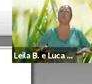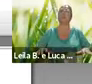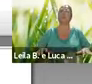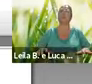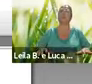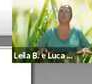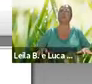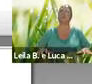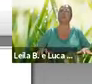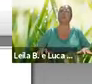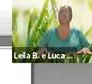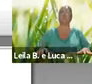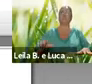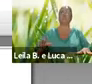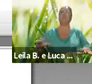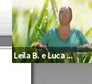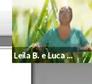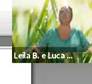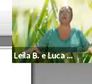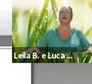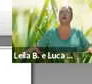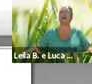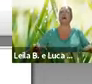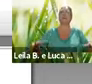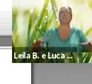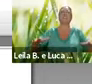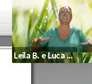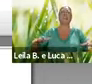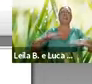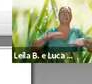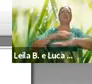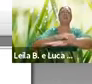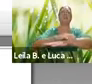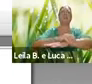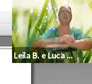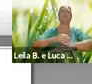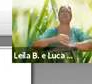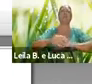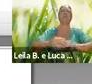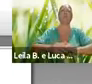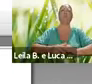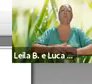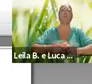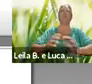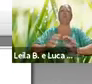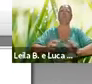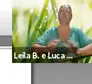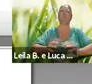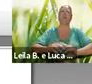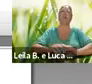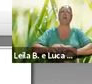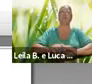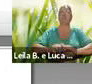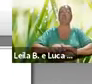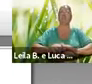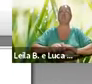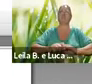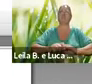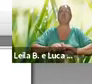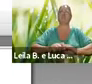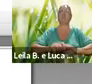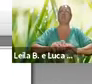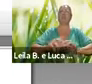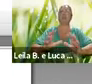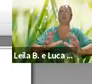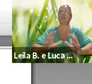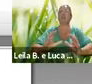una vigorosa forza, onda di forza, a rizzargli la pelle in un fenomeno di dolce